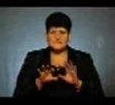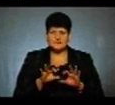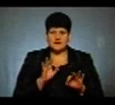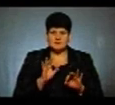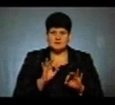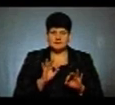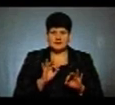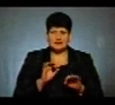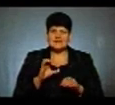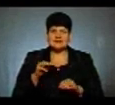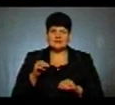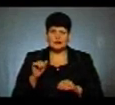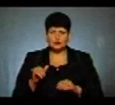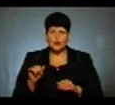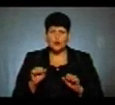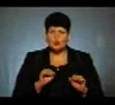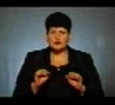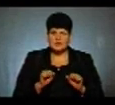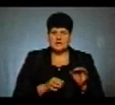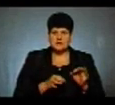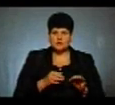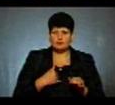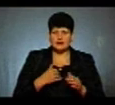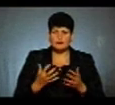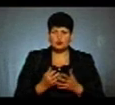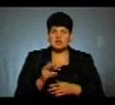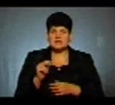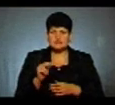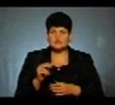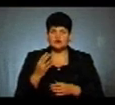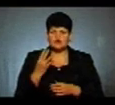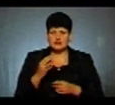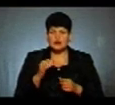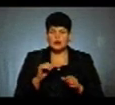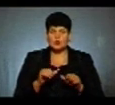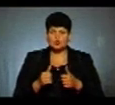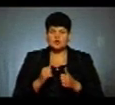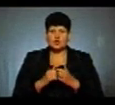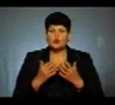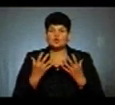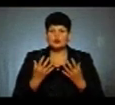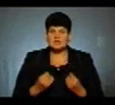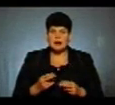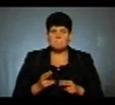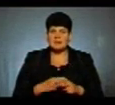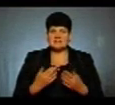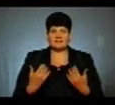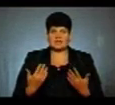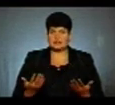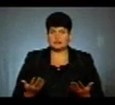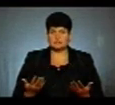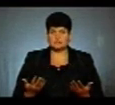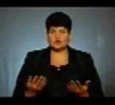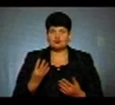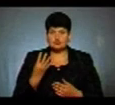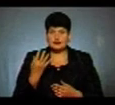з стадуправління, також суду, і в мене вийшла цифра 4 розлучення кожного дня без вихідних. Тобто ми